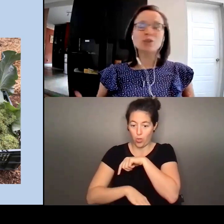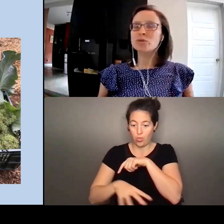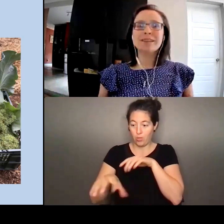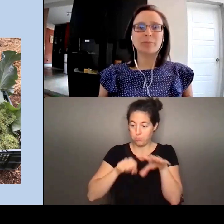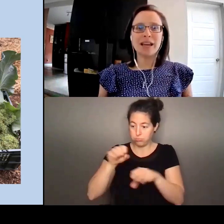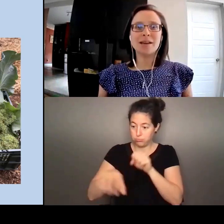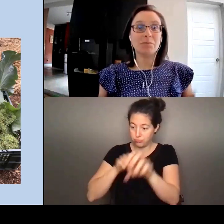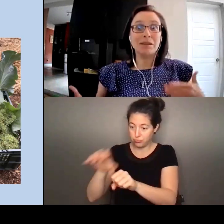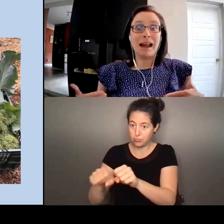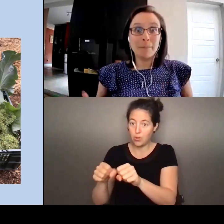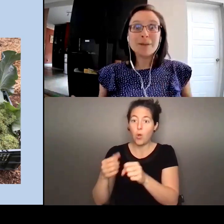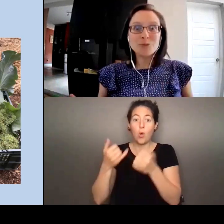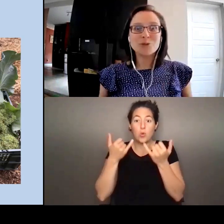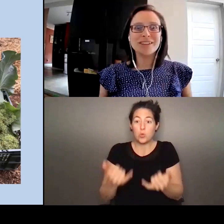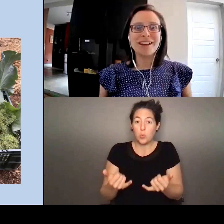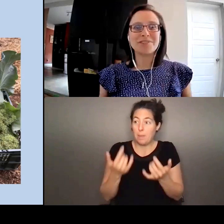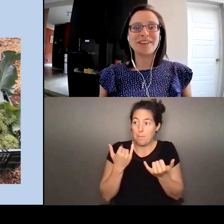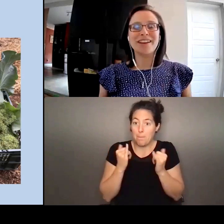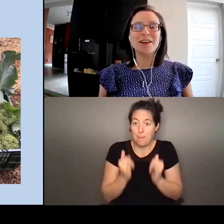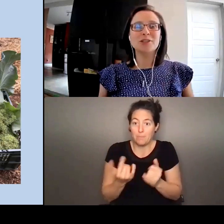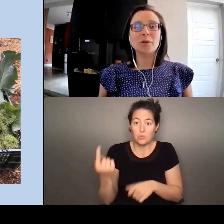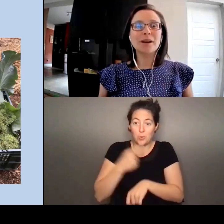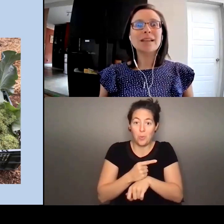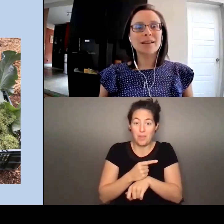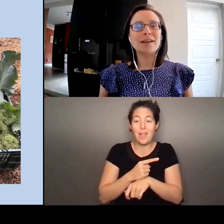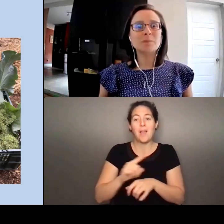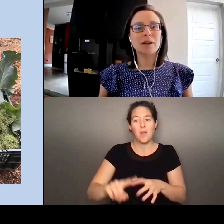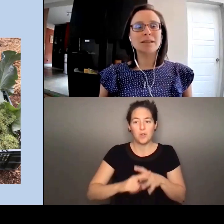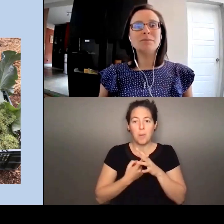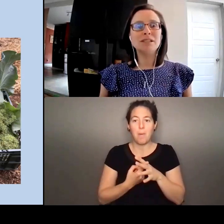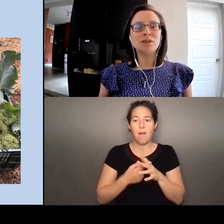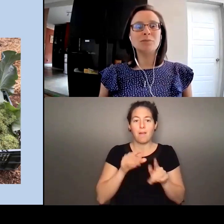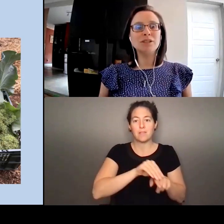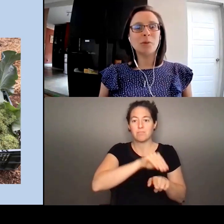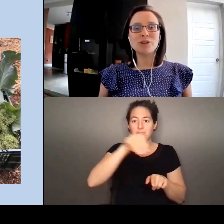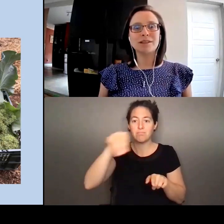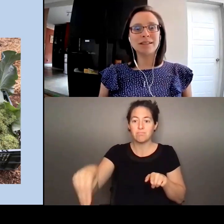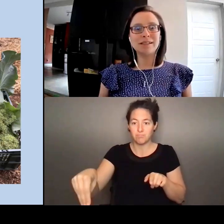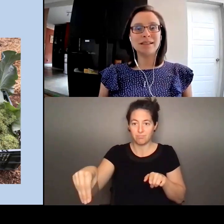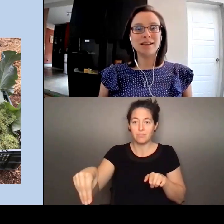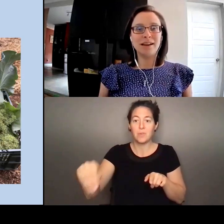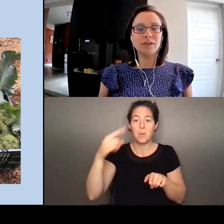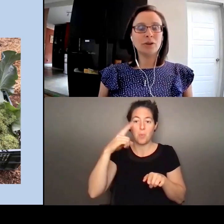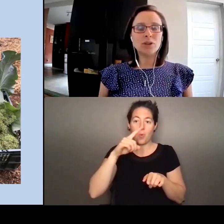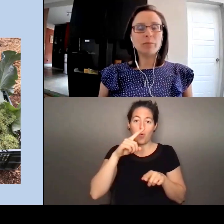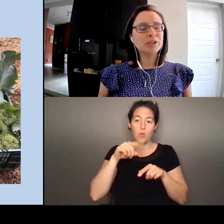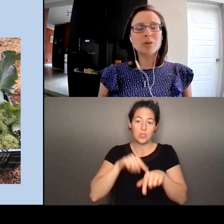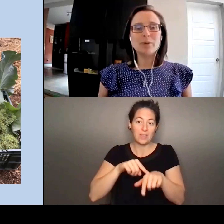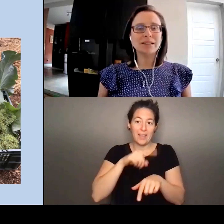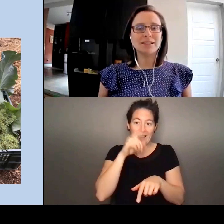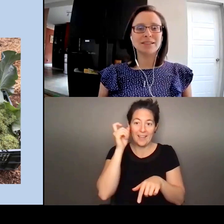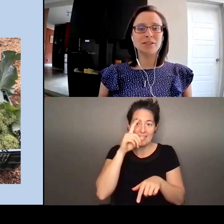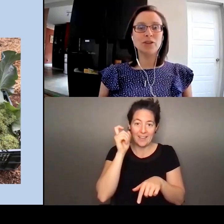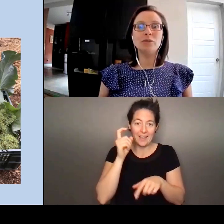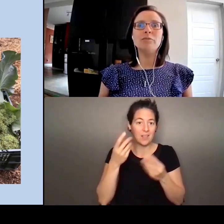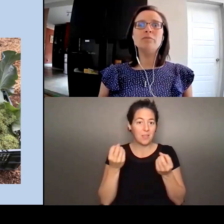tout de suite après, la même journée en fait, je commence à transplanter mes semis de mon jardin d'été. Donc, il n'y a pas de